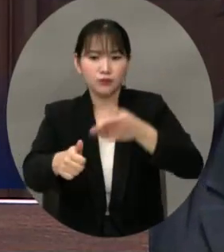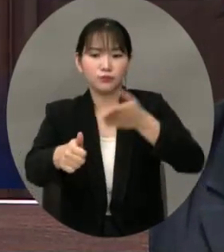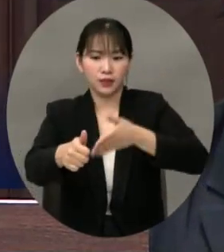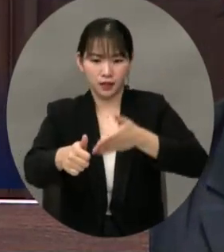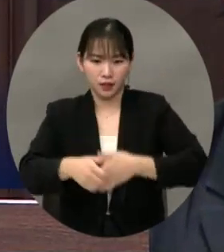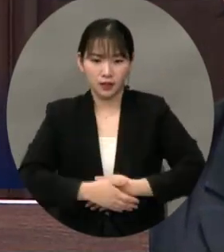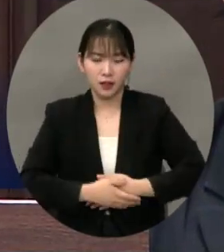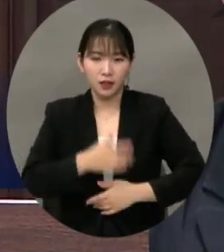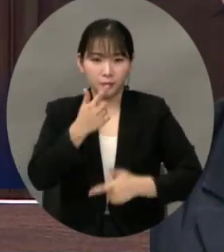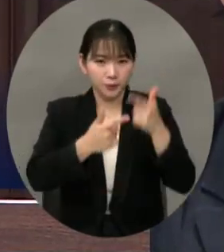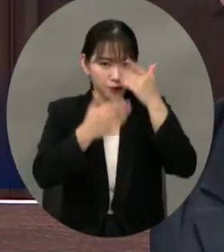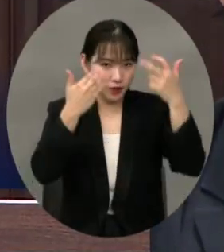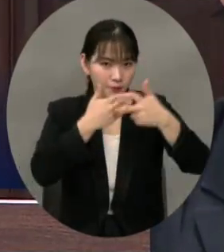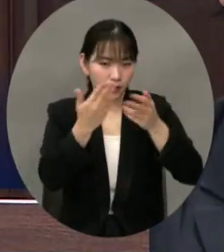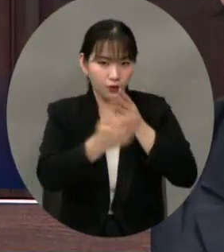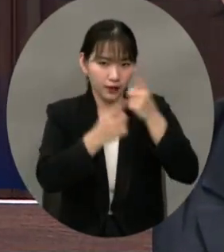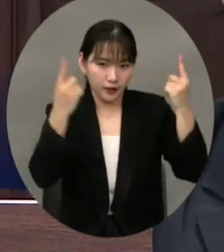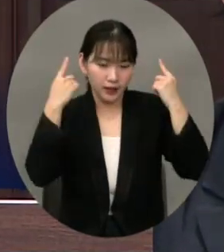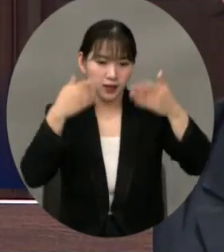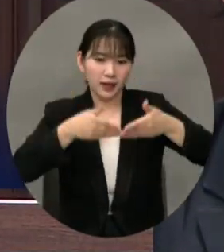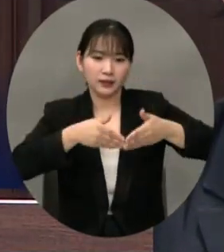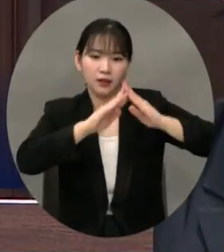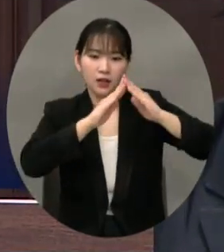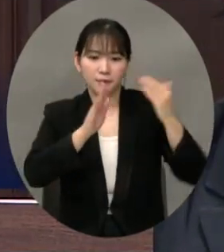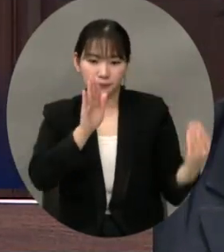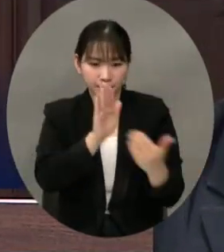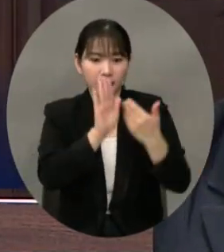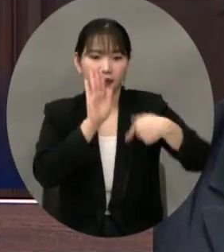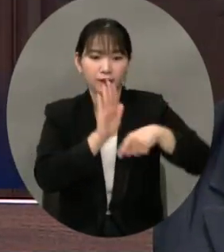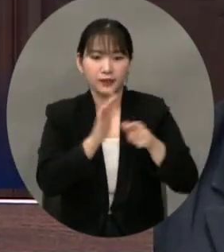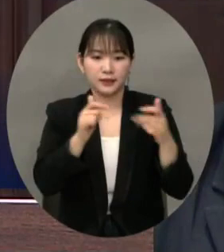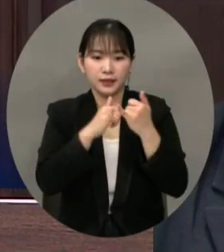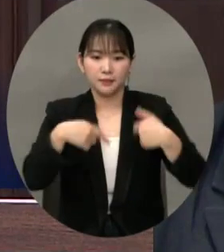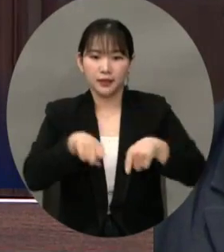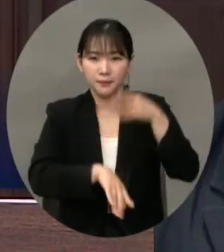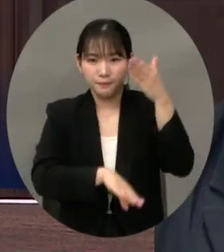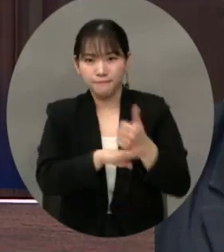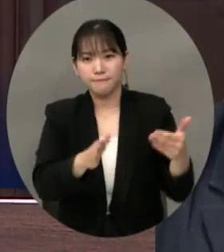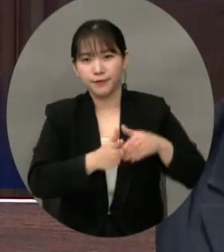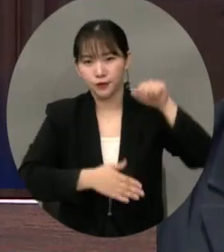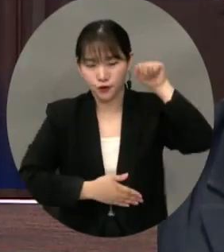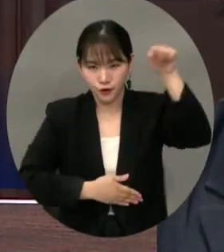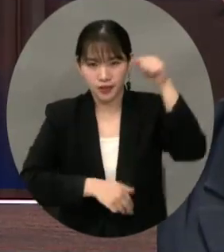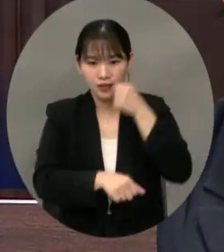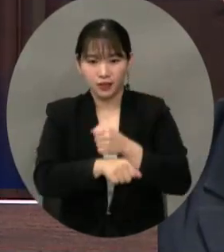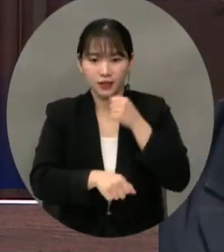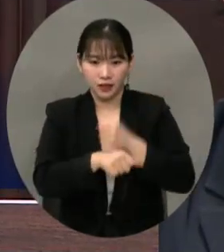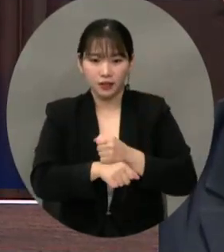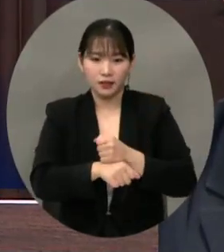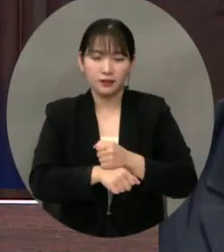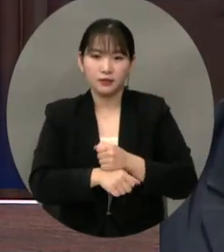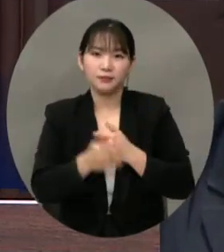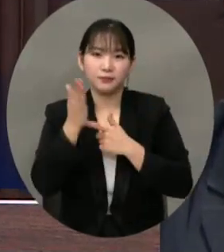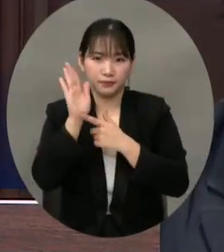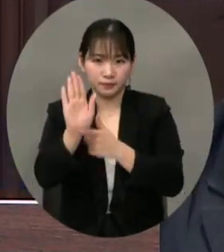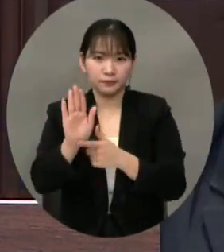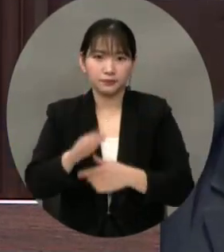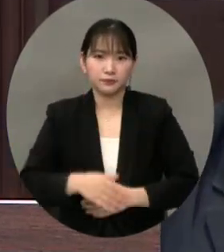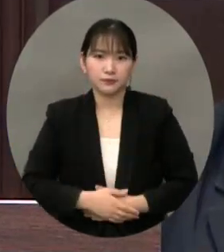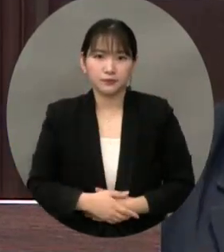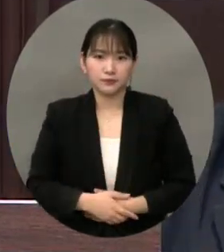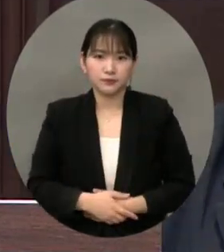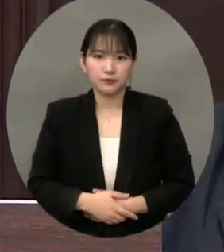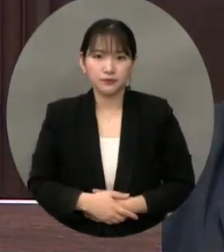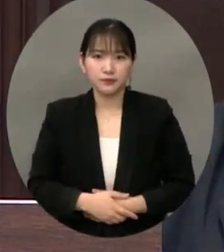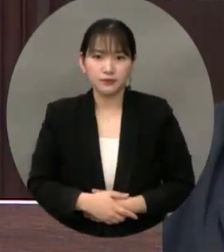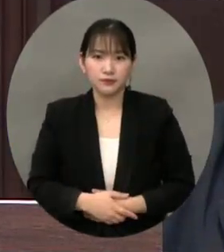요구하며 목포대학교 의과대학 설립의 실현을 위해 지역민과 함께 끝까지 투쟁할 것을 밝히는 바이다.